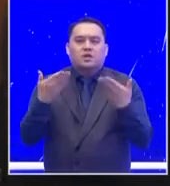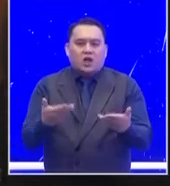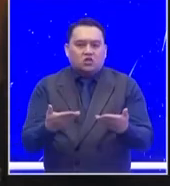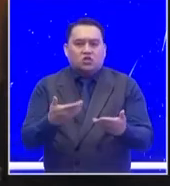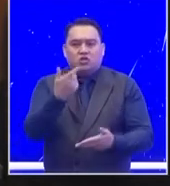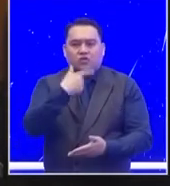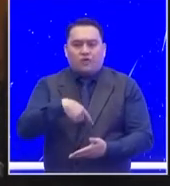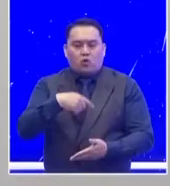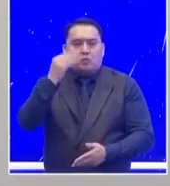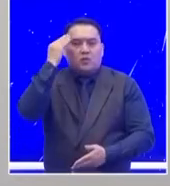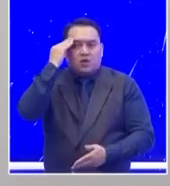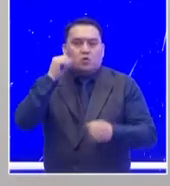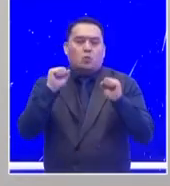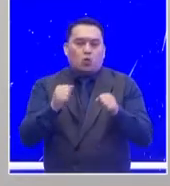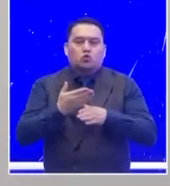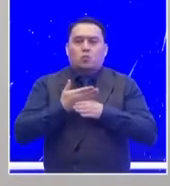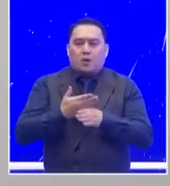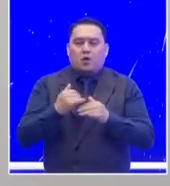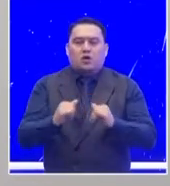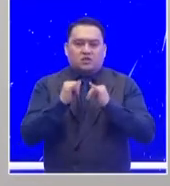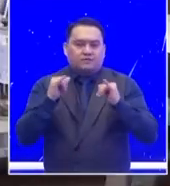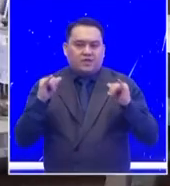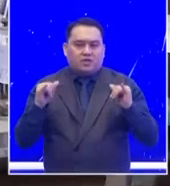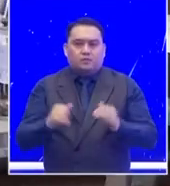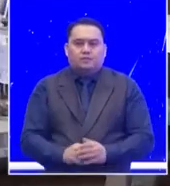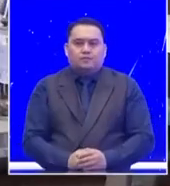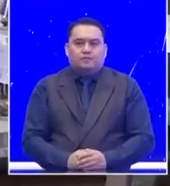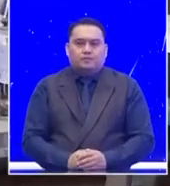предложений, которые, по их мнению, могут помочь развитию этой сферы.